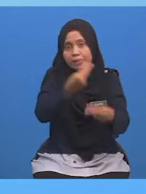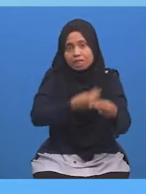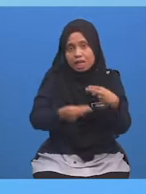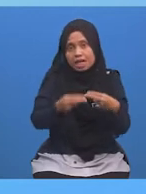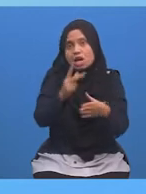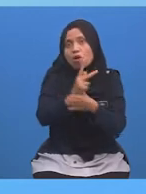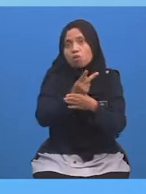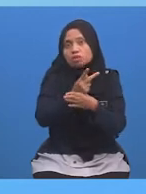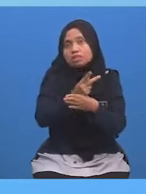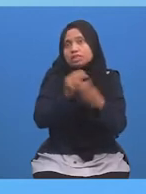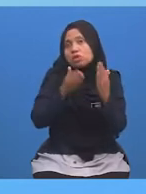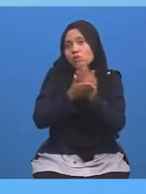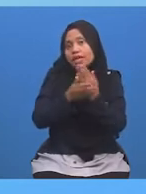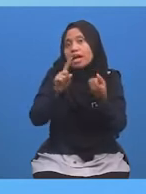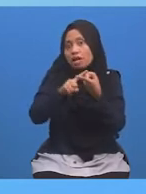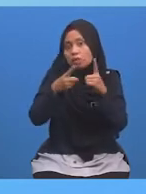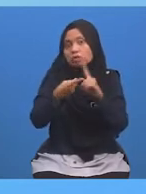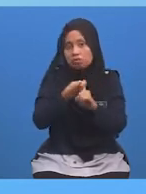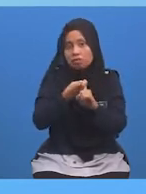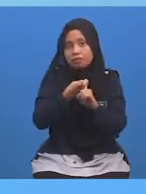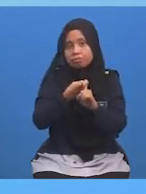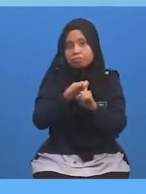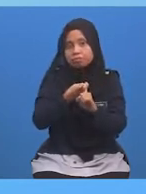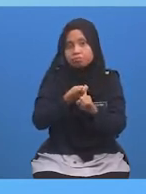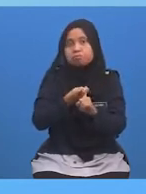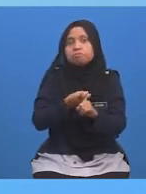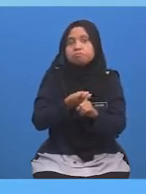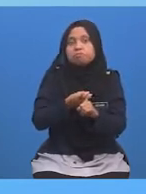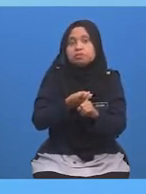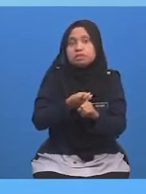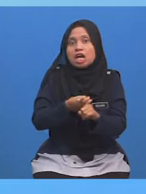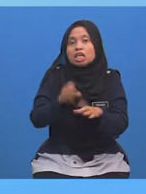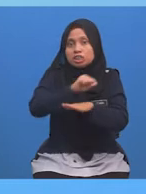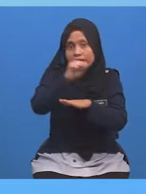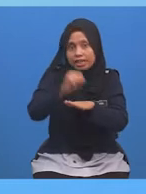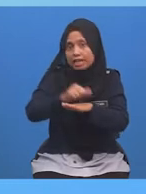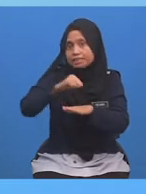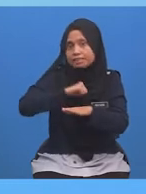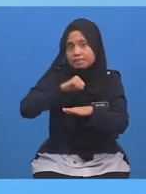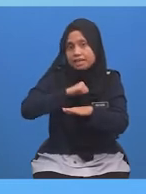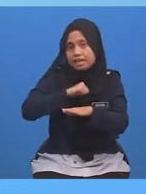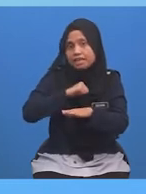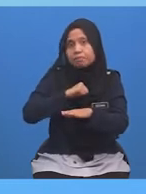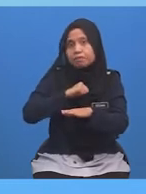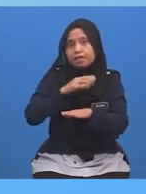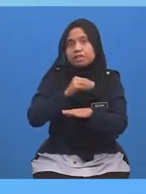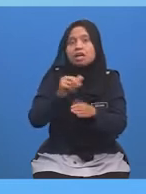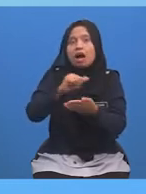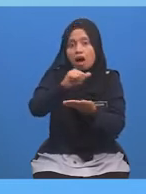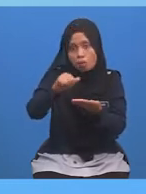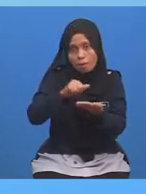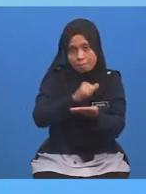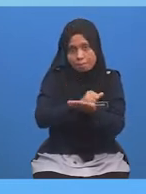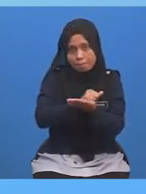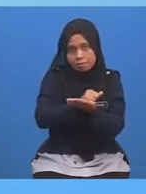Perkongsian diuruskan oleh rakan kongsi, manakala syarikat sendirian berhad, syarikat